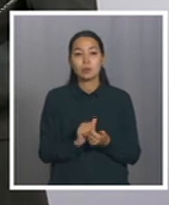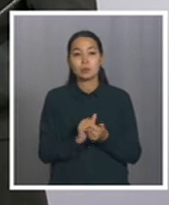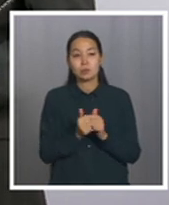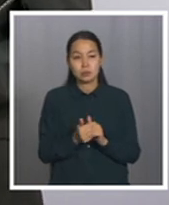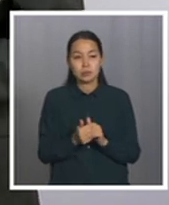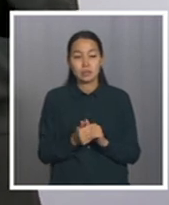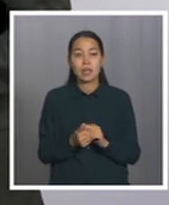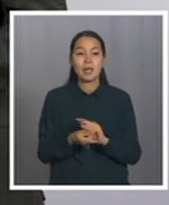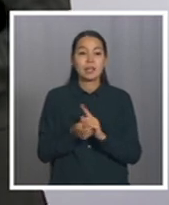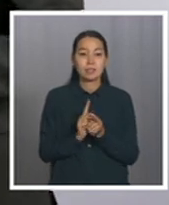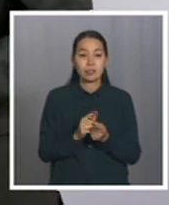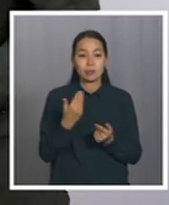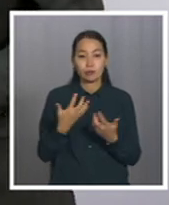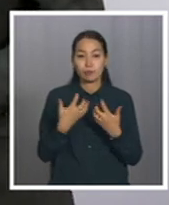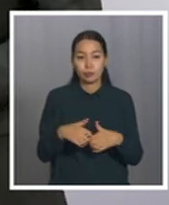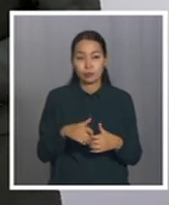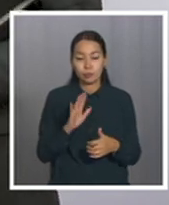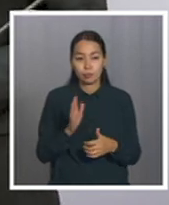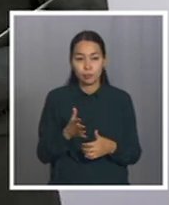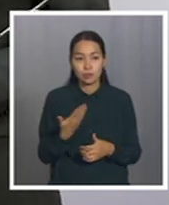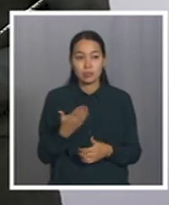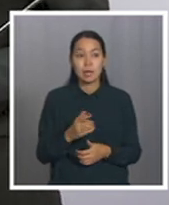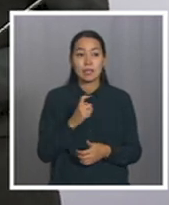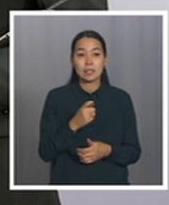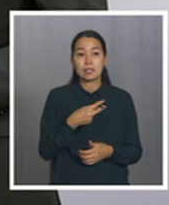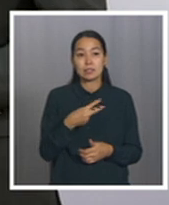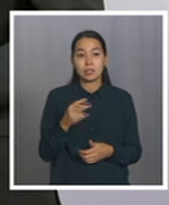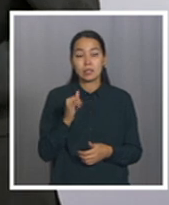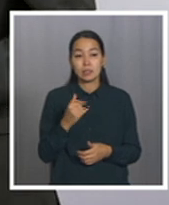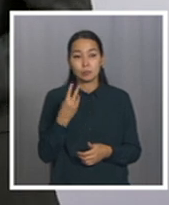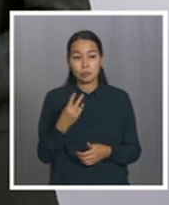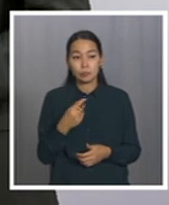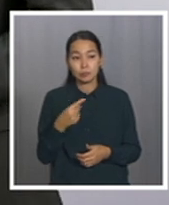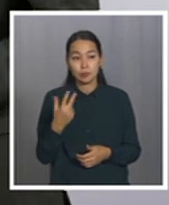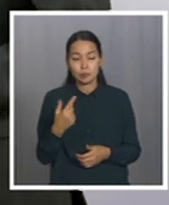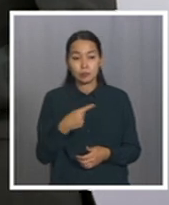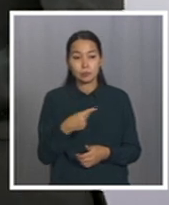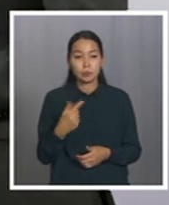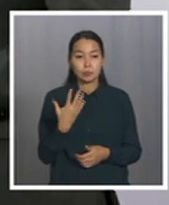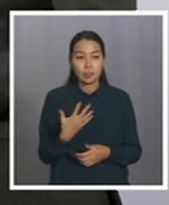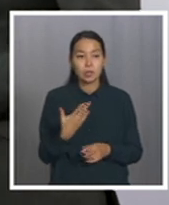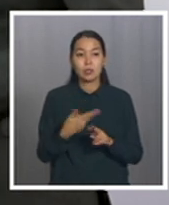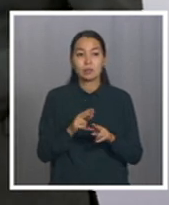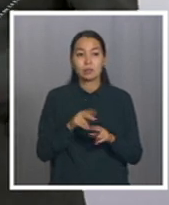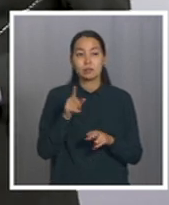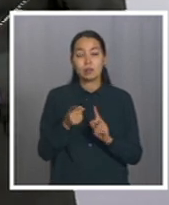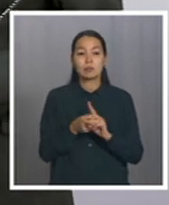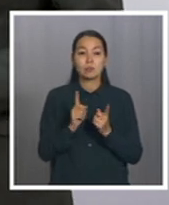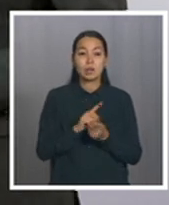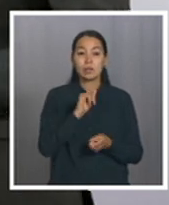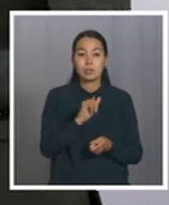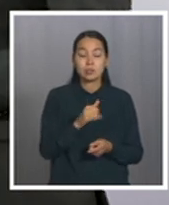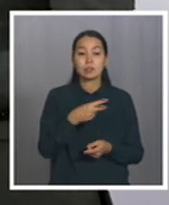кері функцияны табамыз. Енді x тең болса y квадрат минус 3 бөлінген 5-ке, онда y тең болады